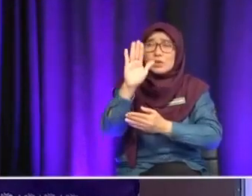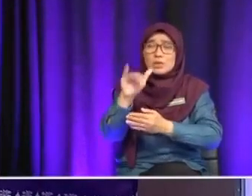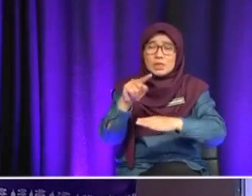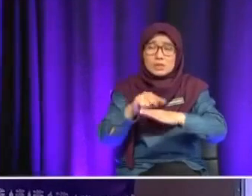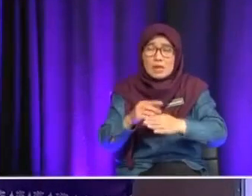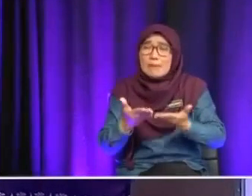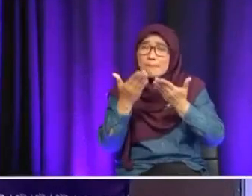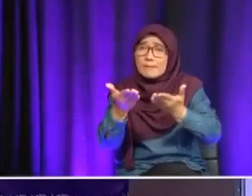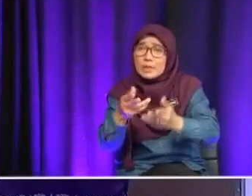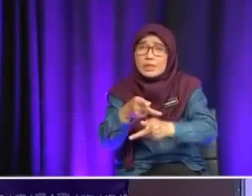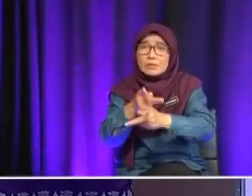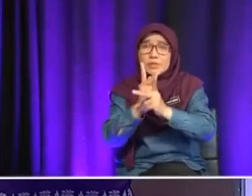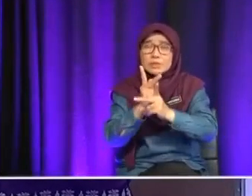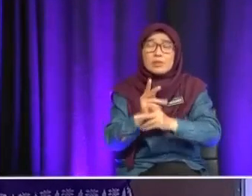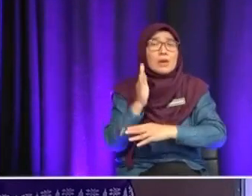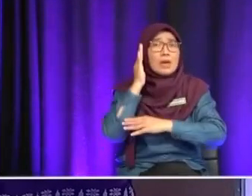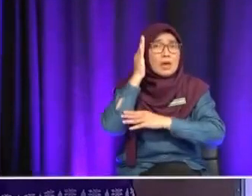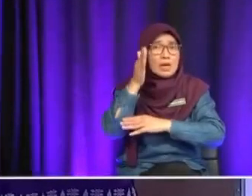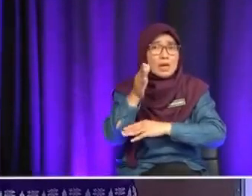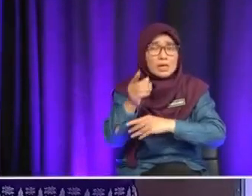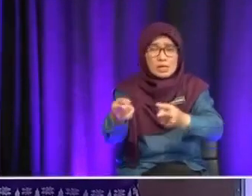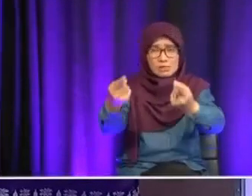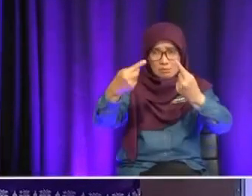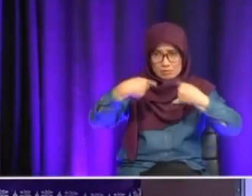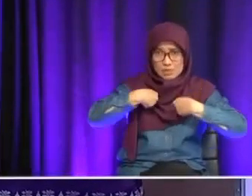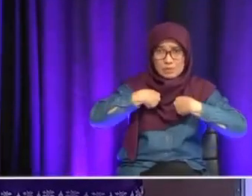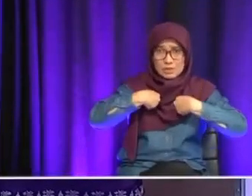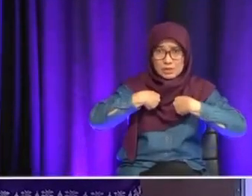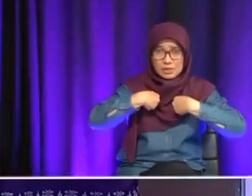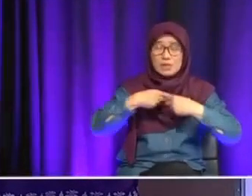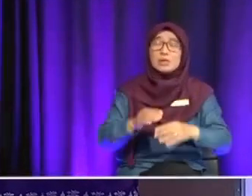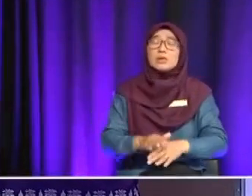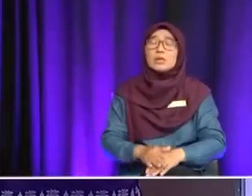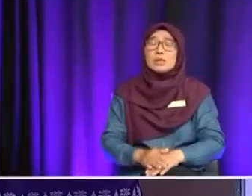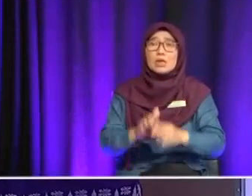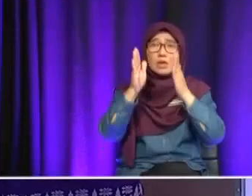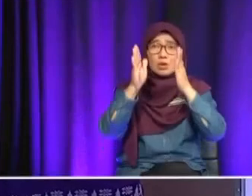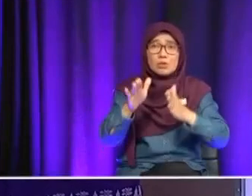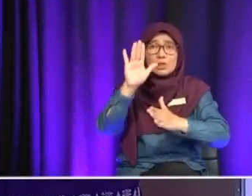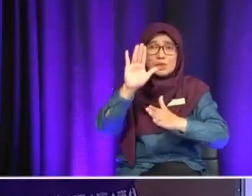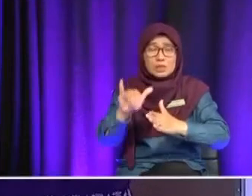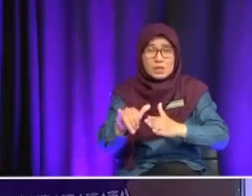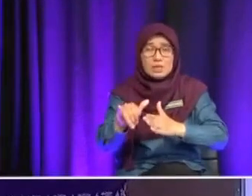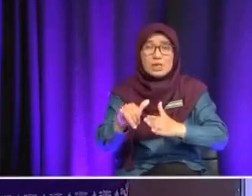dipulangkan. Maka menjadi tanggungjawab orang yang berhutang